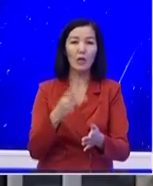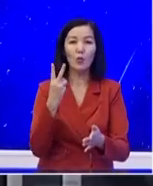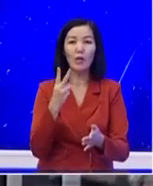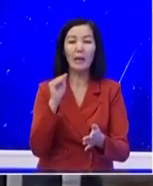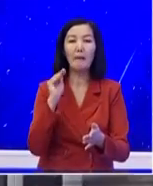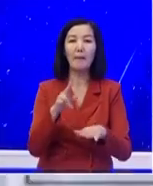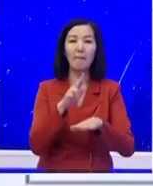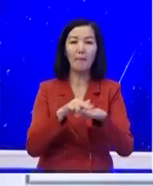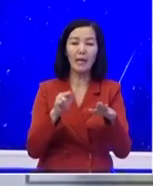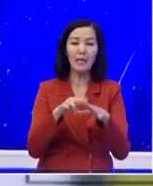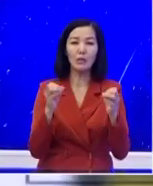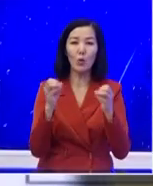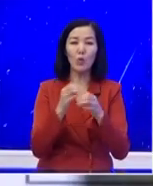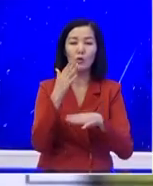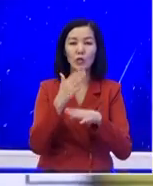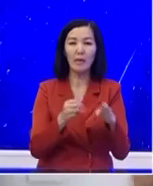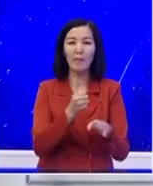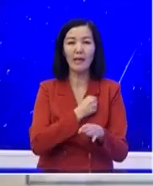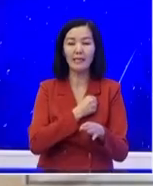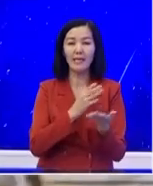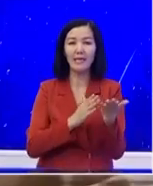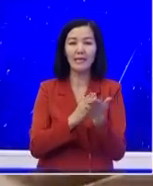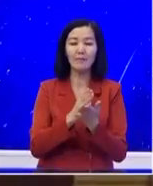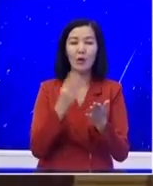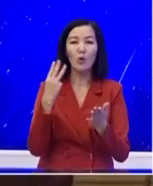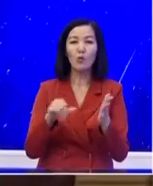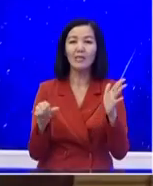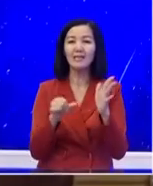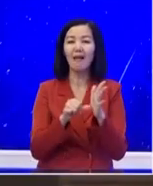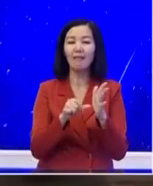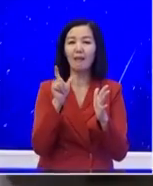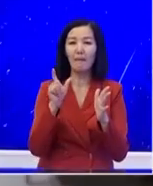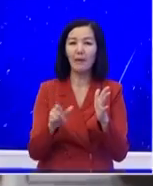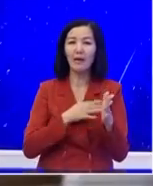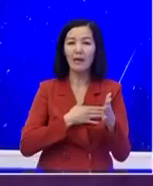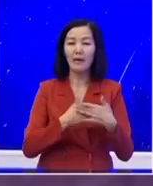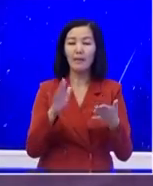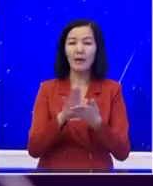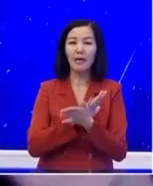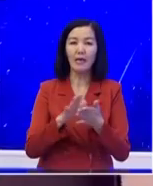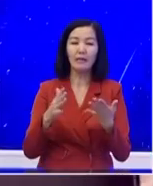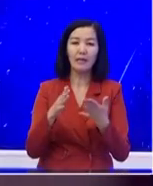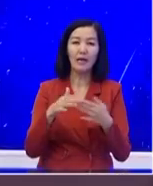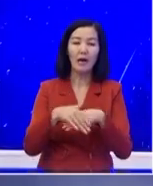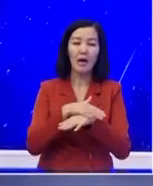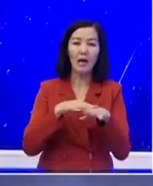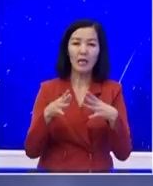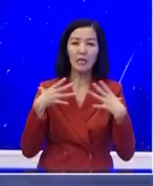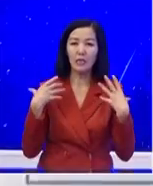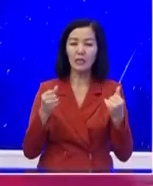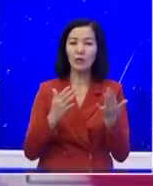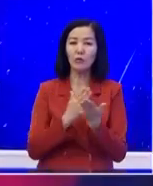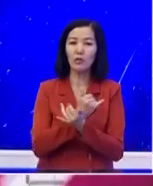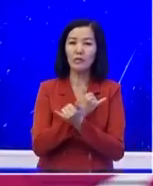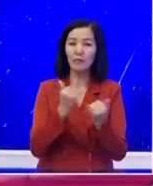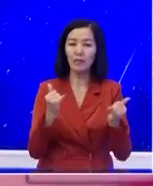өкілі, 10500 әскери қызметкер, 36000-нан аса волонтер халық денсаулығы үшін қызмет етті. Біз біргеміз